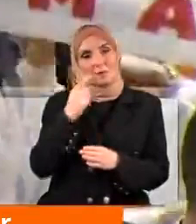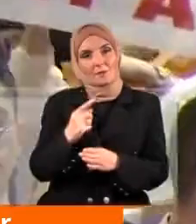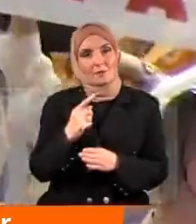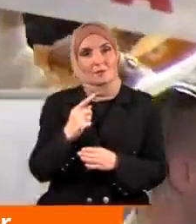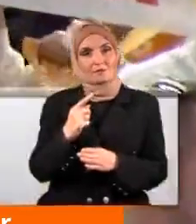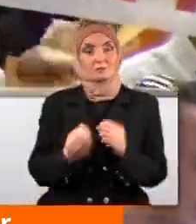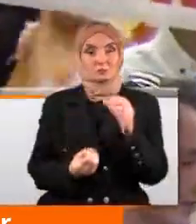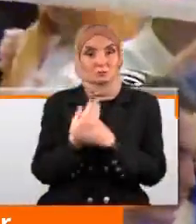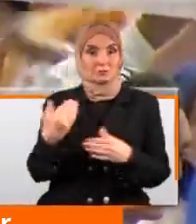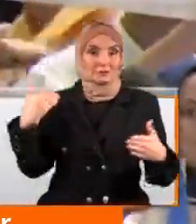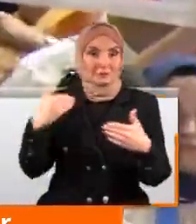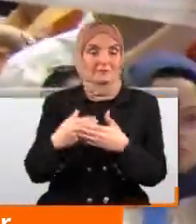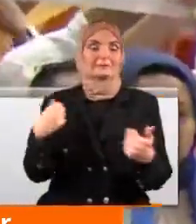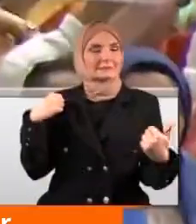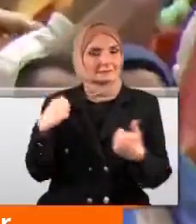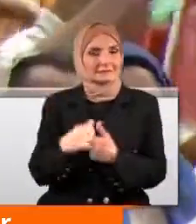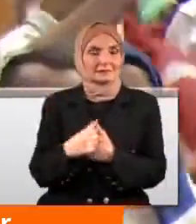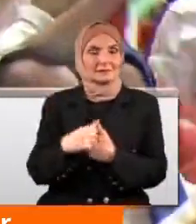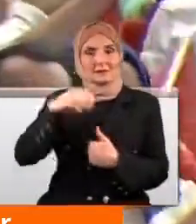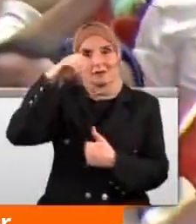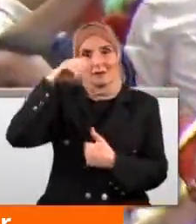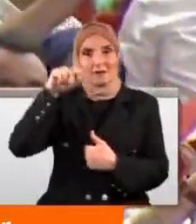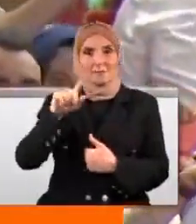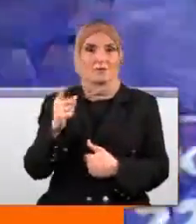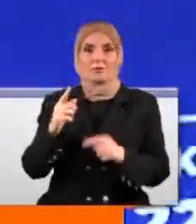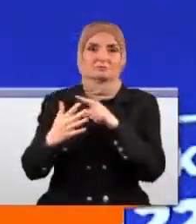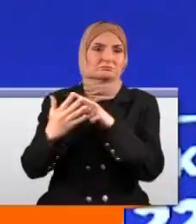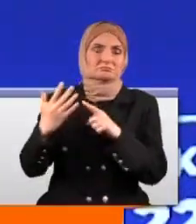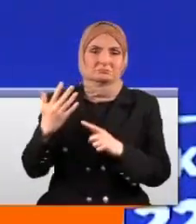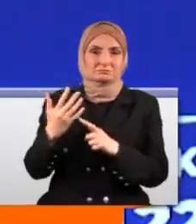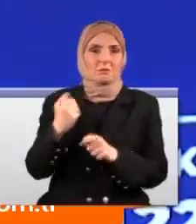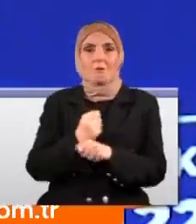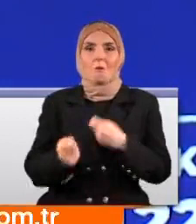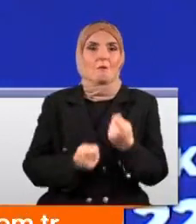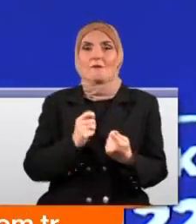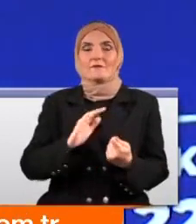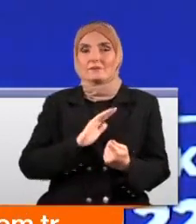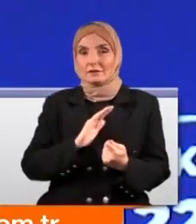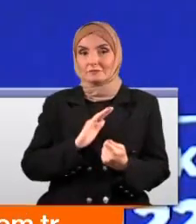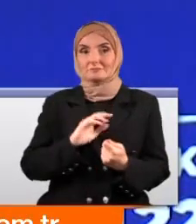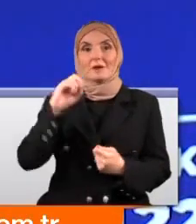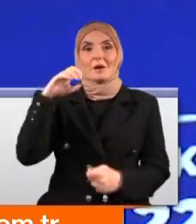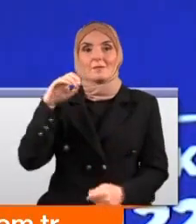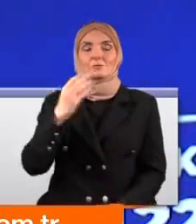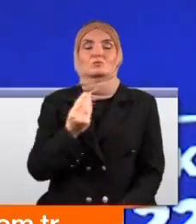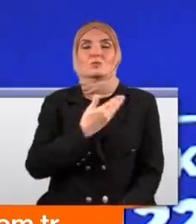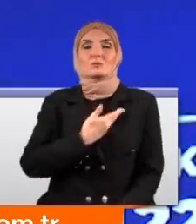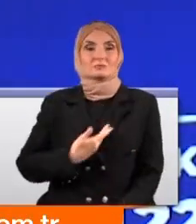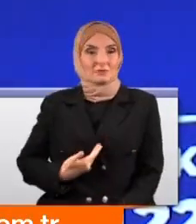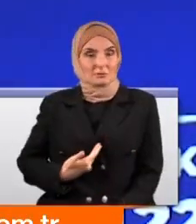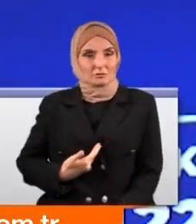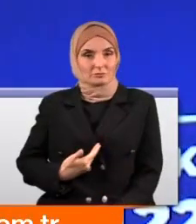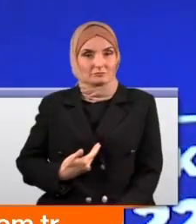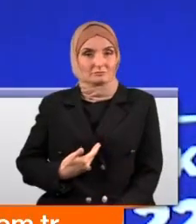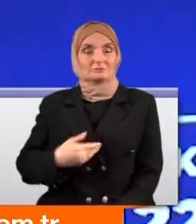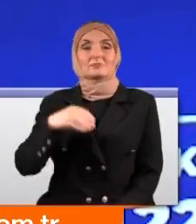itibaren AK Parti kademelerinde görev almış, AK Parti'ye gönül vermiş, AK